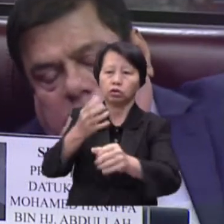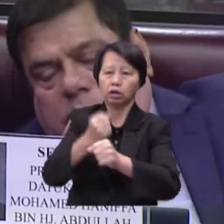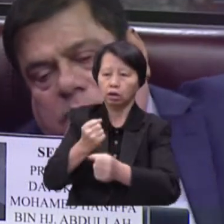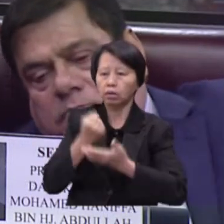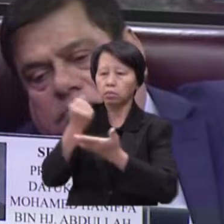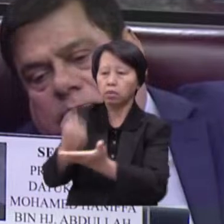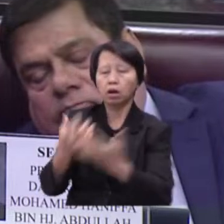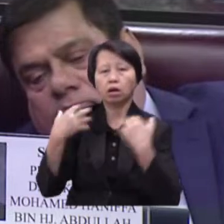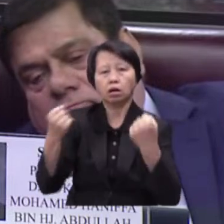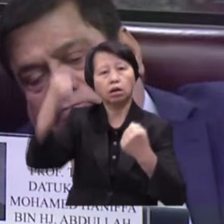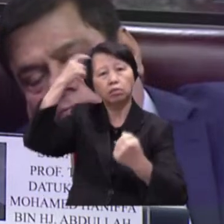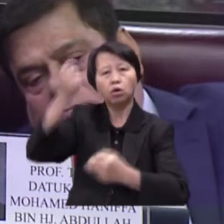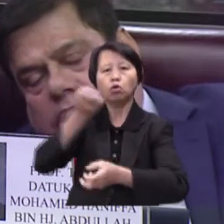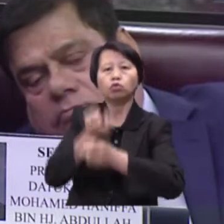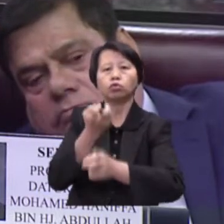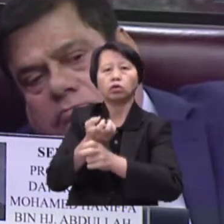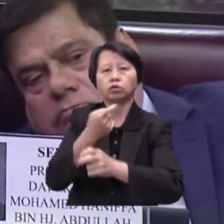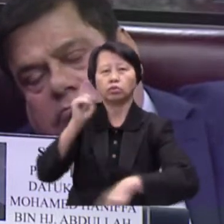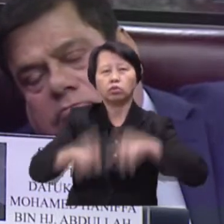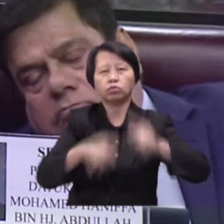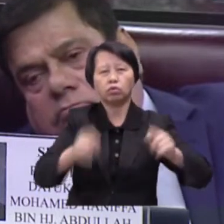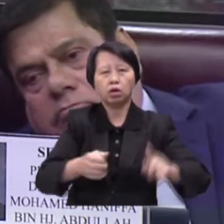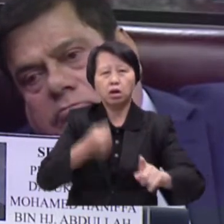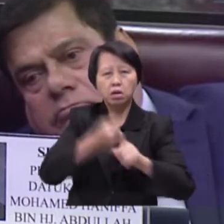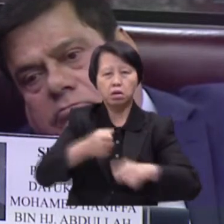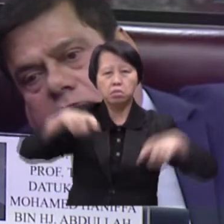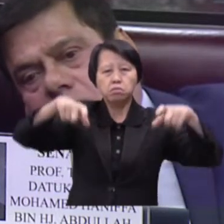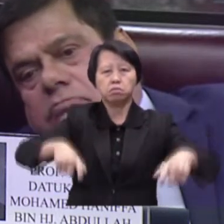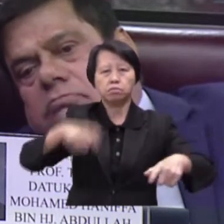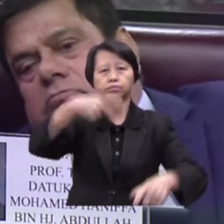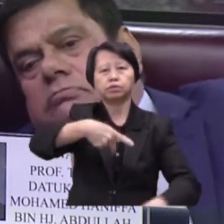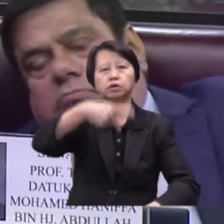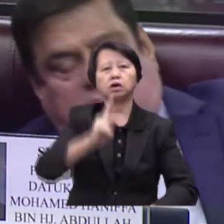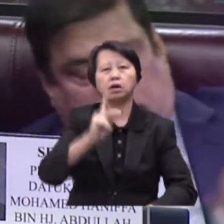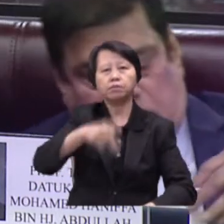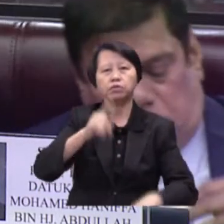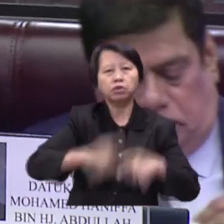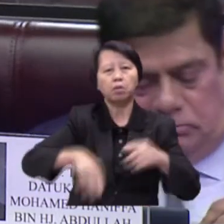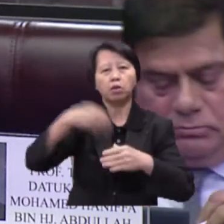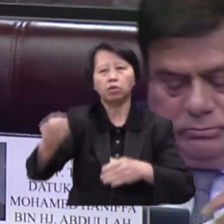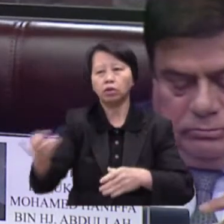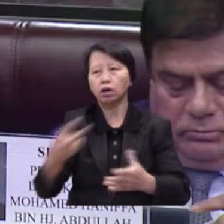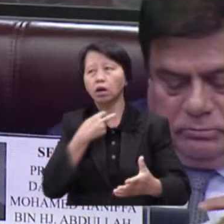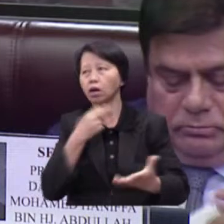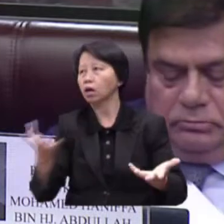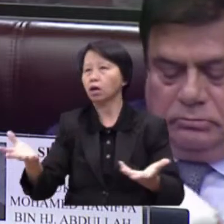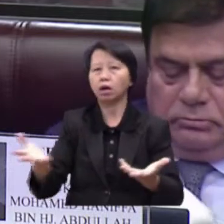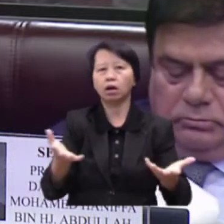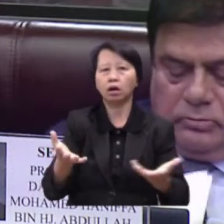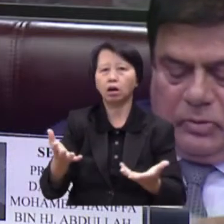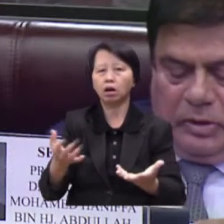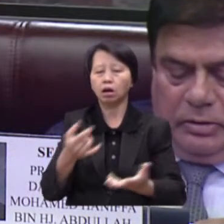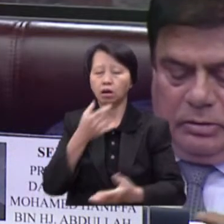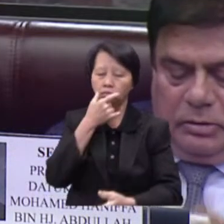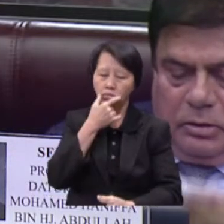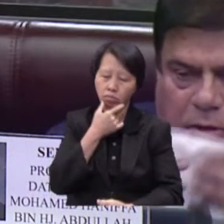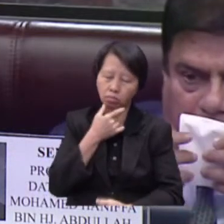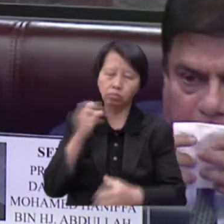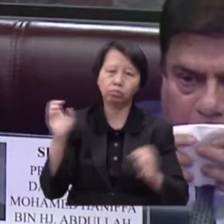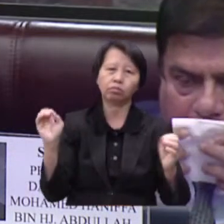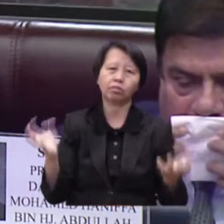bantuan kesehatan mental karena berbagai perintah kawalan pergerakan telah menyekat pergerakan mereka